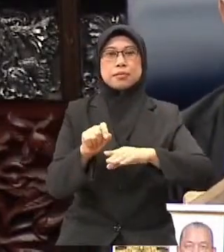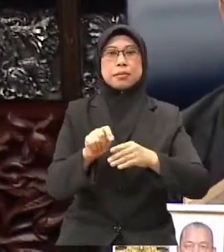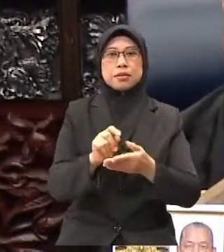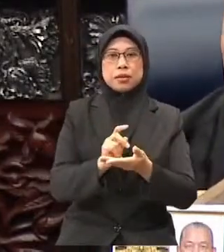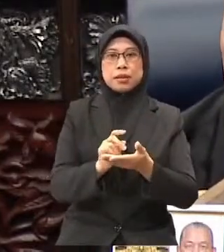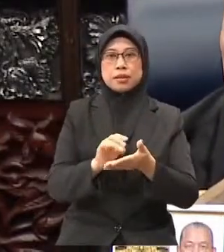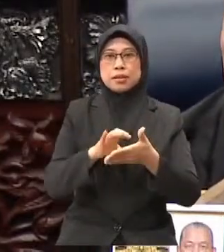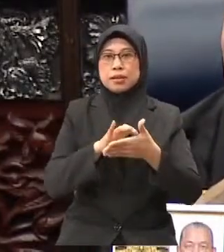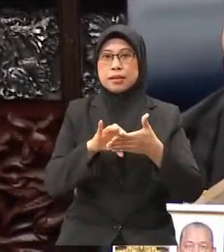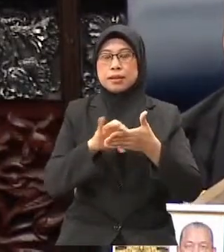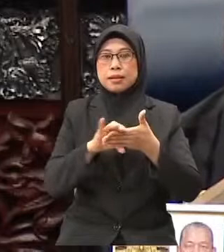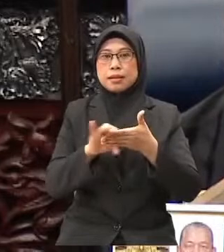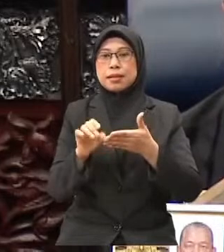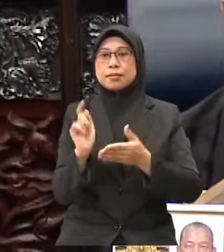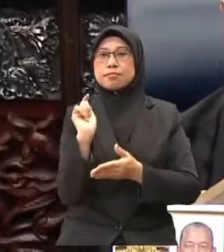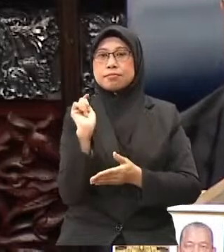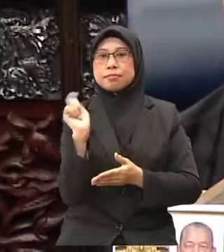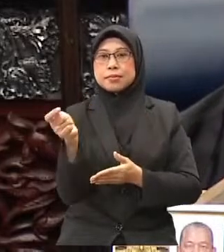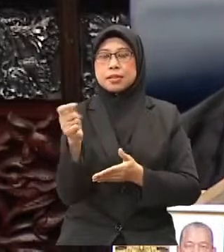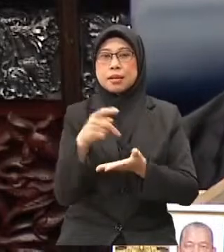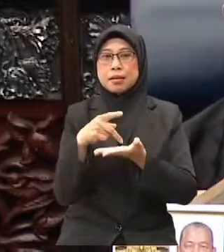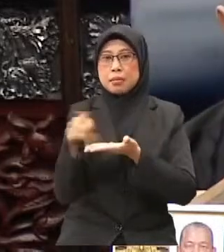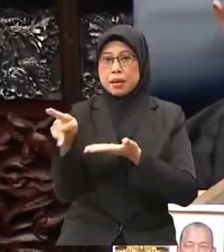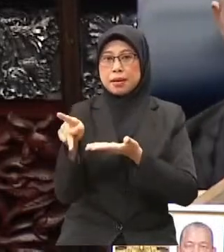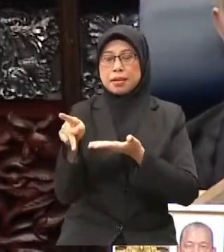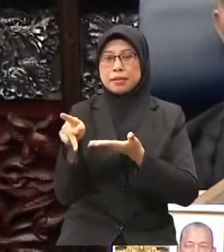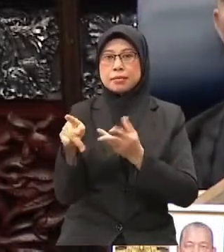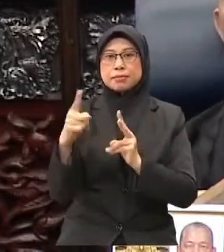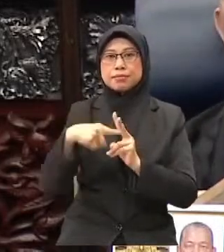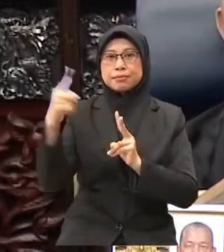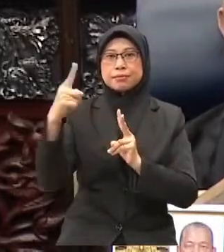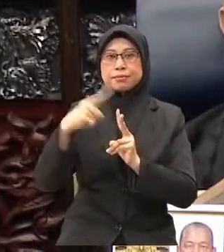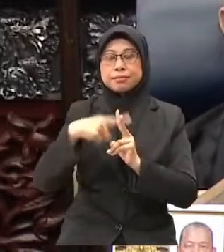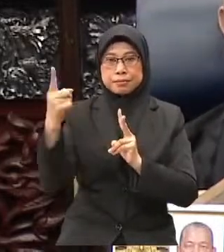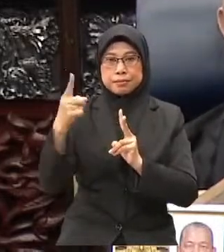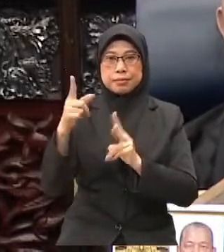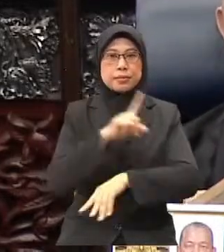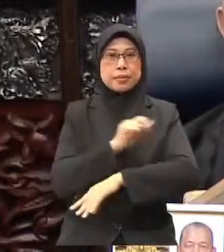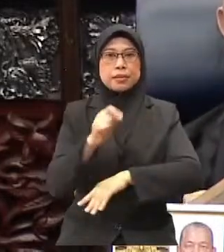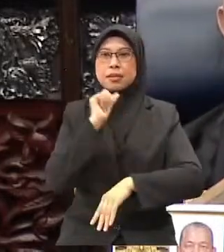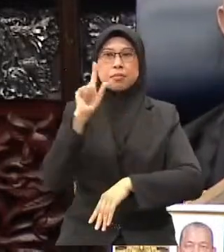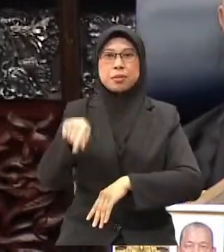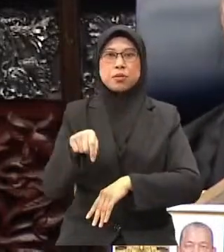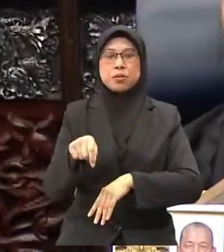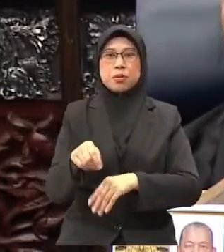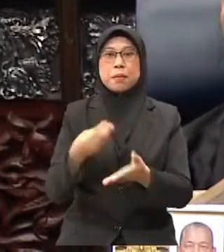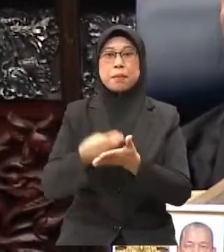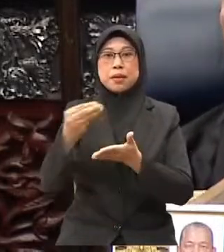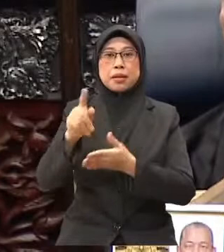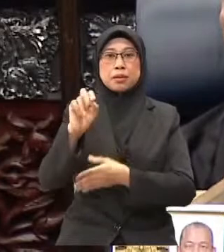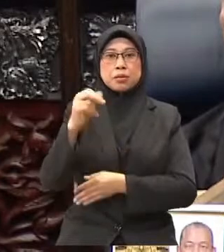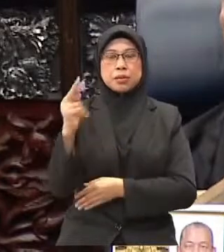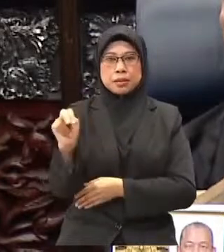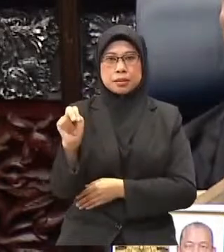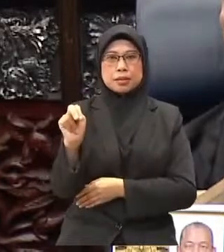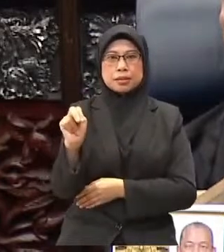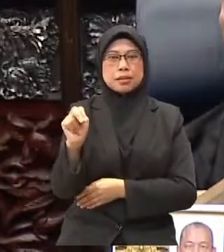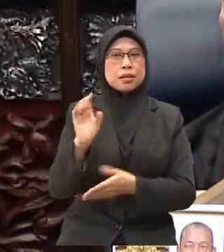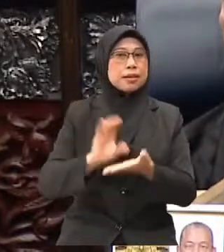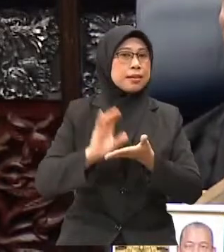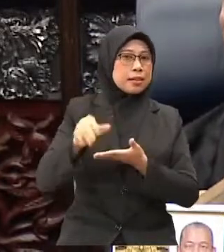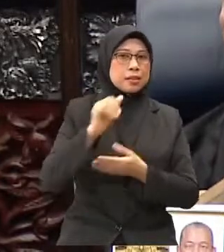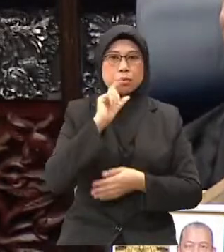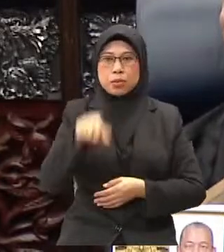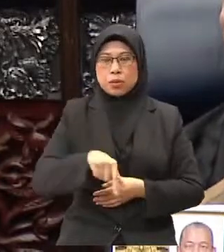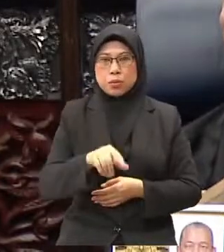kredit dan menyentuh pada alat pengimbas di gantri masuk stesen LT tanpa perlu memberi token rapid KL dengan tunai ataupun